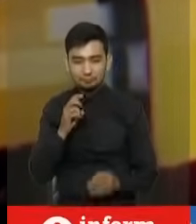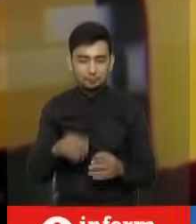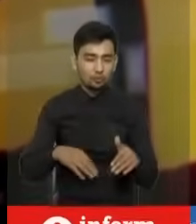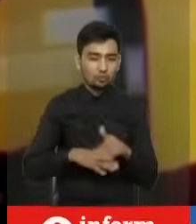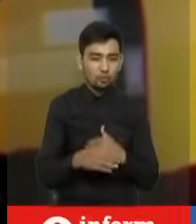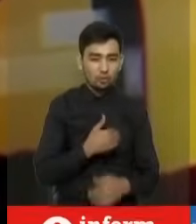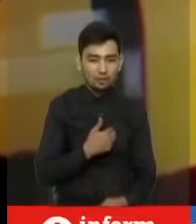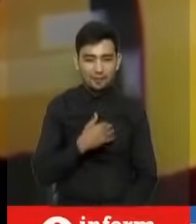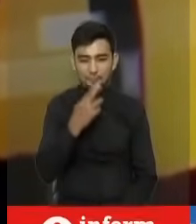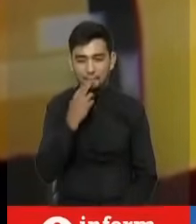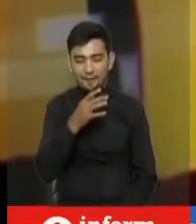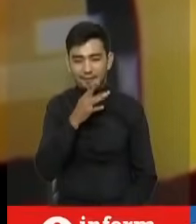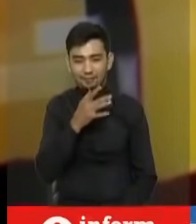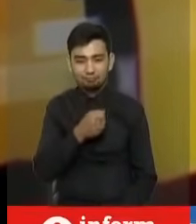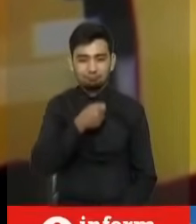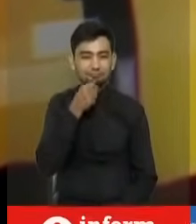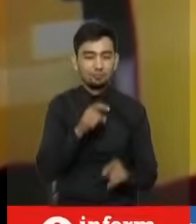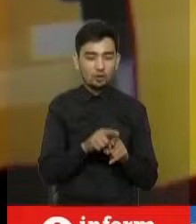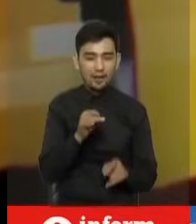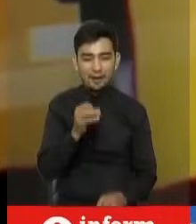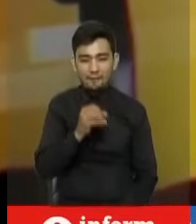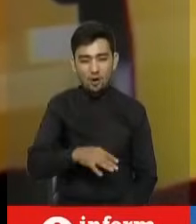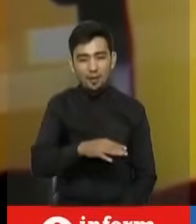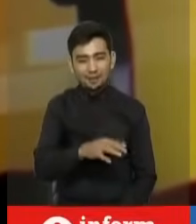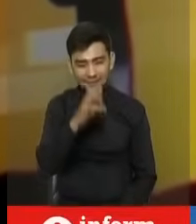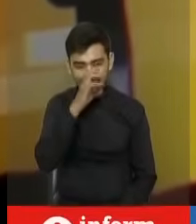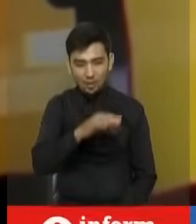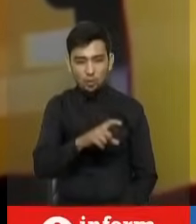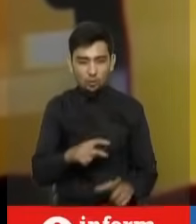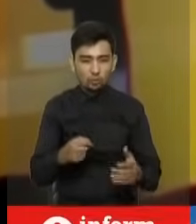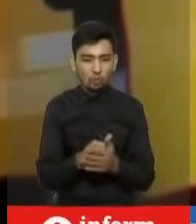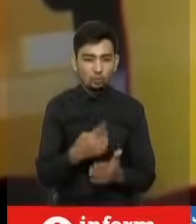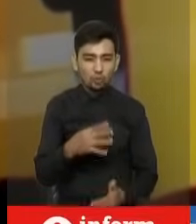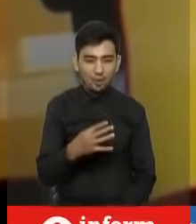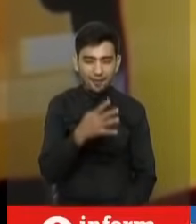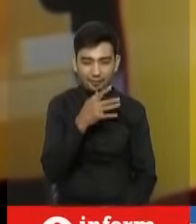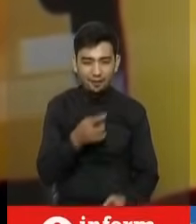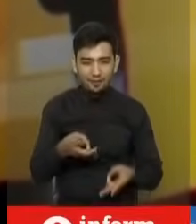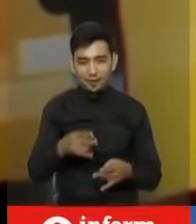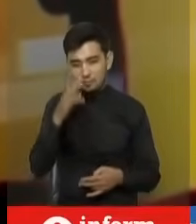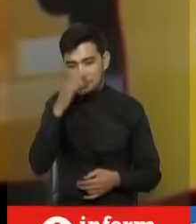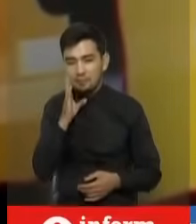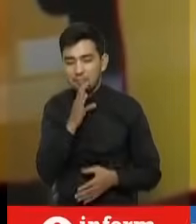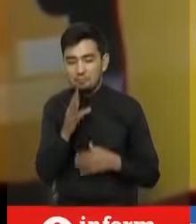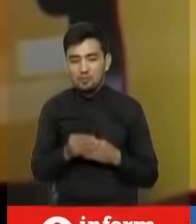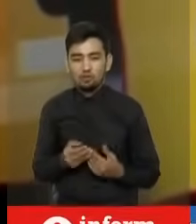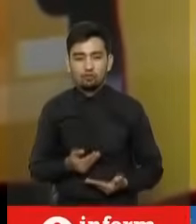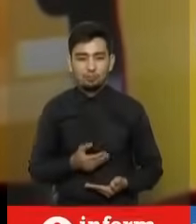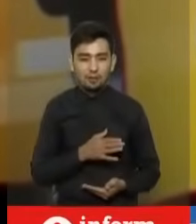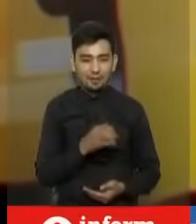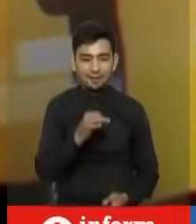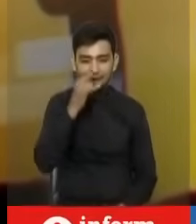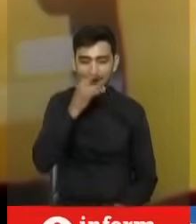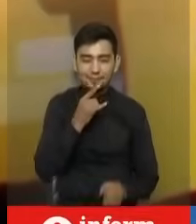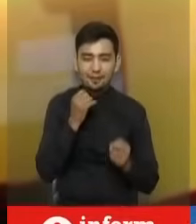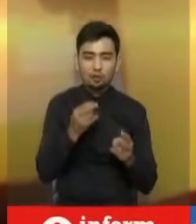порог совершеннолетия. А в некоторых европейских странах люди до 40 лет остаются под крылом папы и мамы. Как обстоят дела в Казахстане